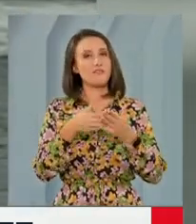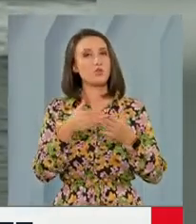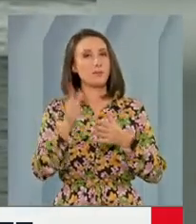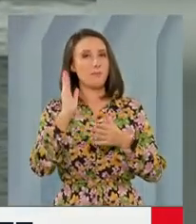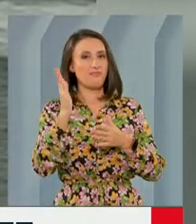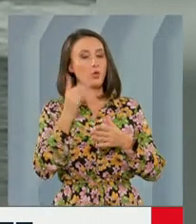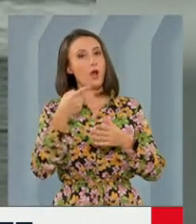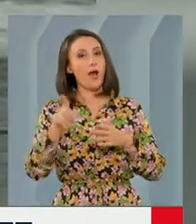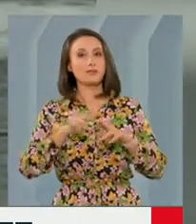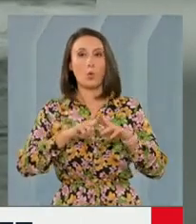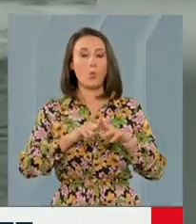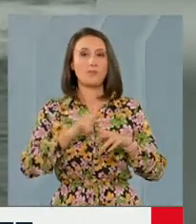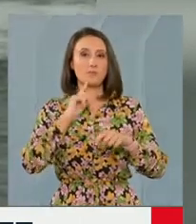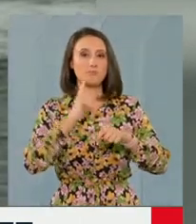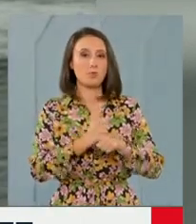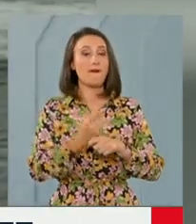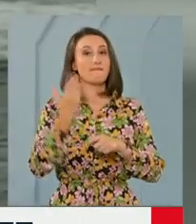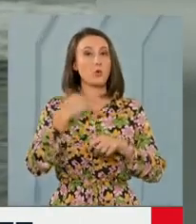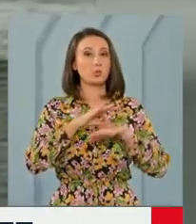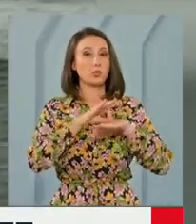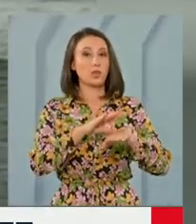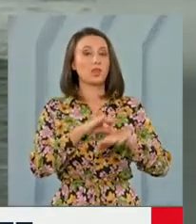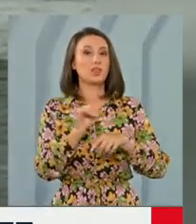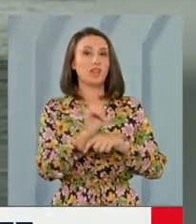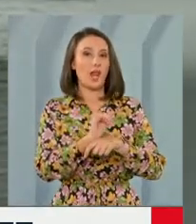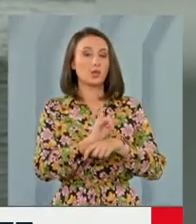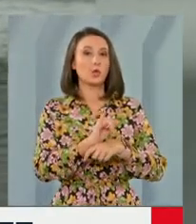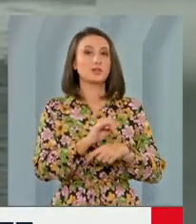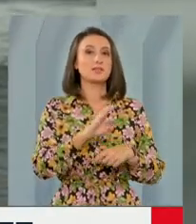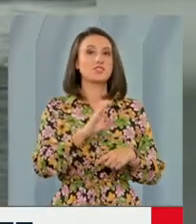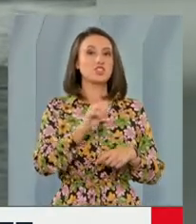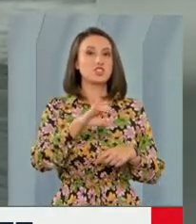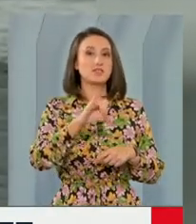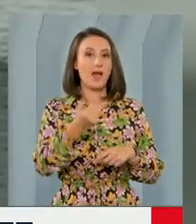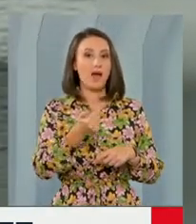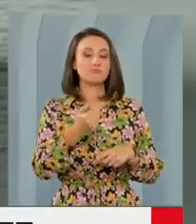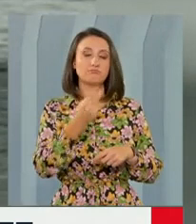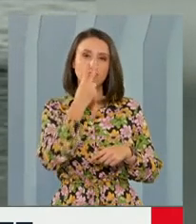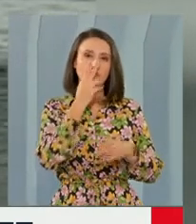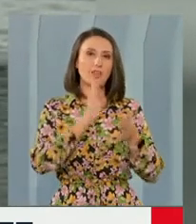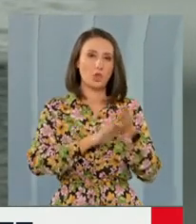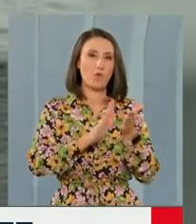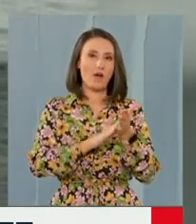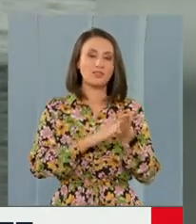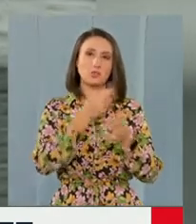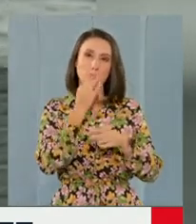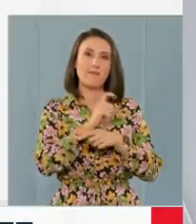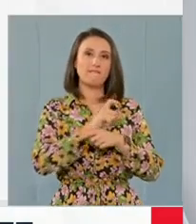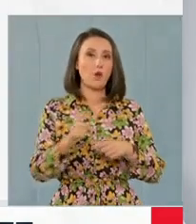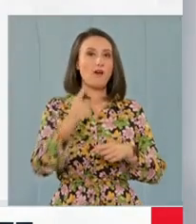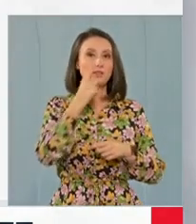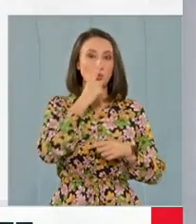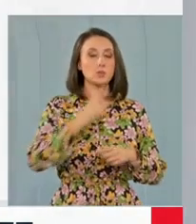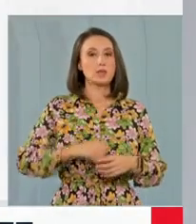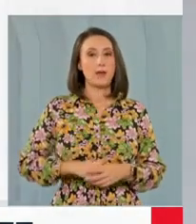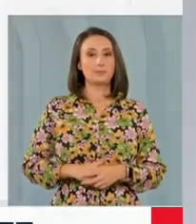să se impună. Fostul director CIA, John Brennan, a declarat că dovezile de până acum învinovățesc Rusia pentru scurgerile din Marea Baltică.